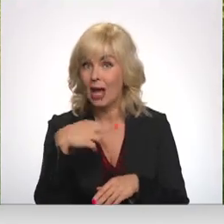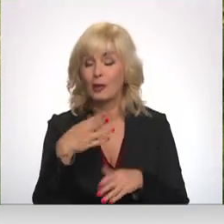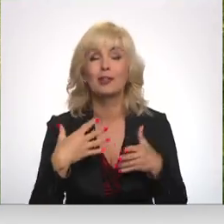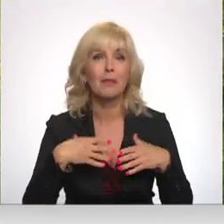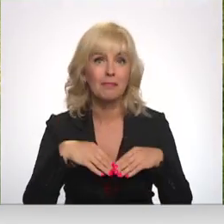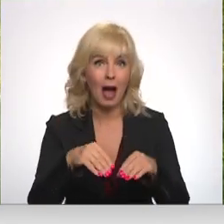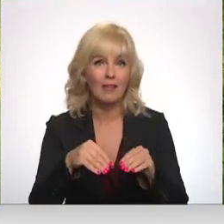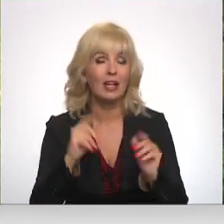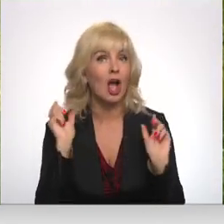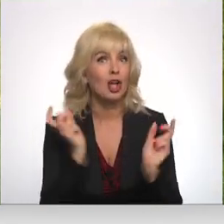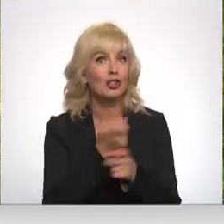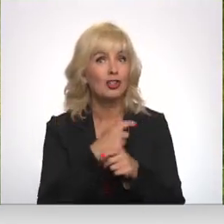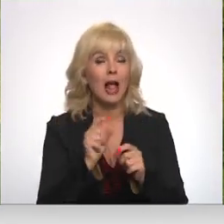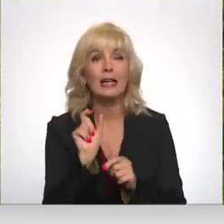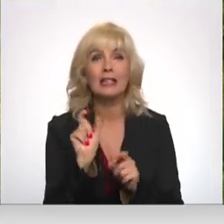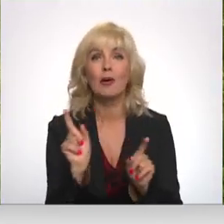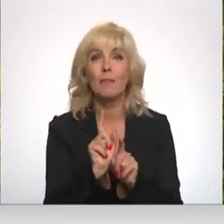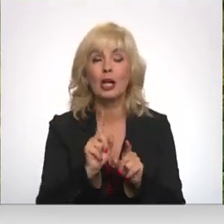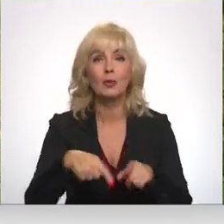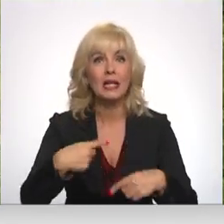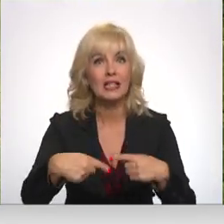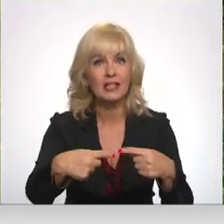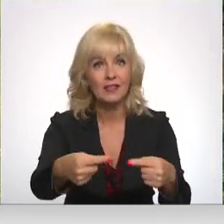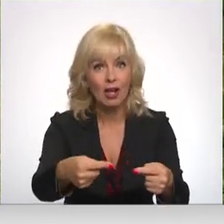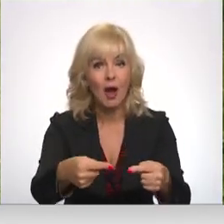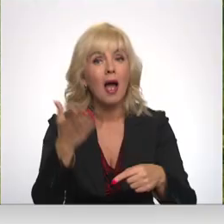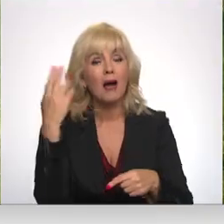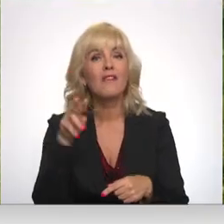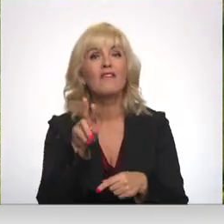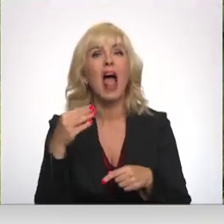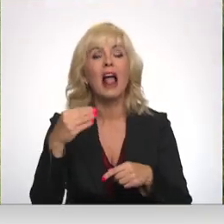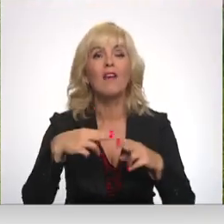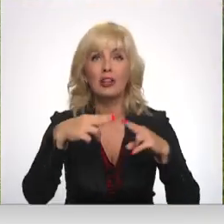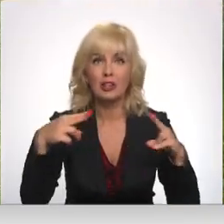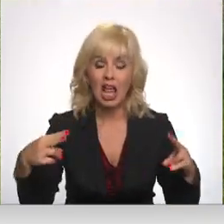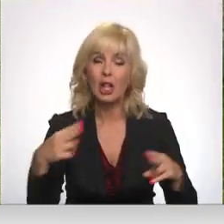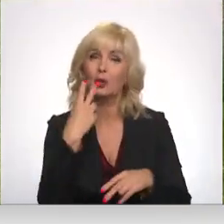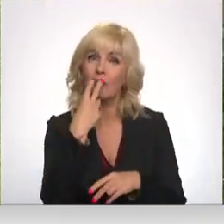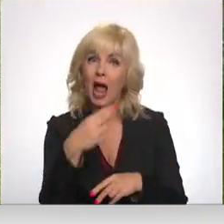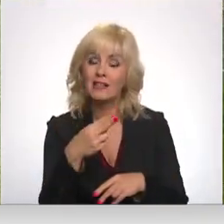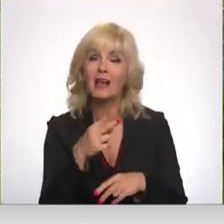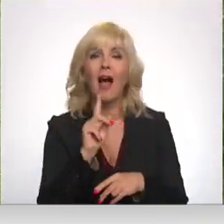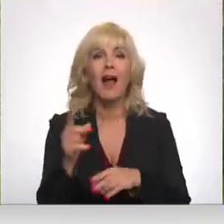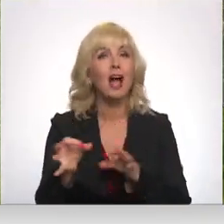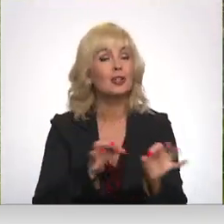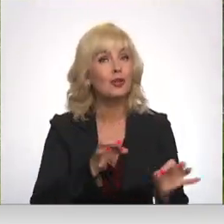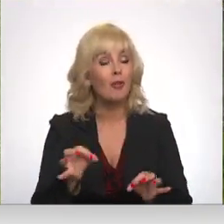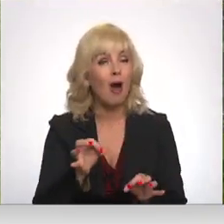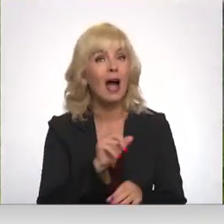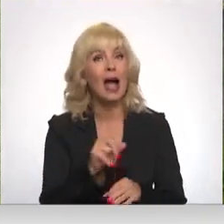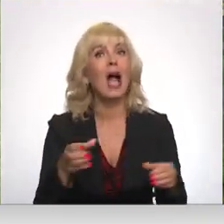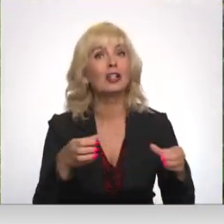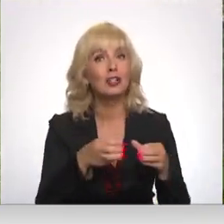paveikto, Šalle uz īsu brīdi izvīs pa seno Velvju tiltu. Un tur ir ko redzēt. Katrs novads, katrs kolektīvs